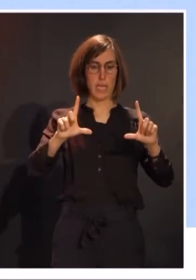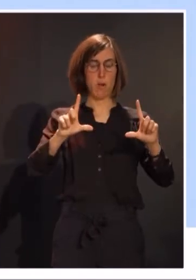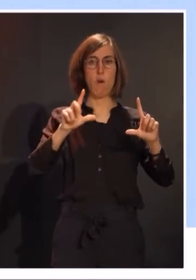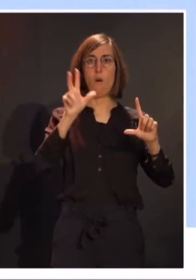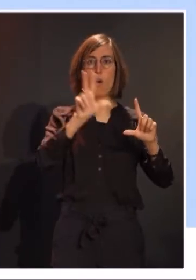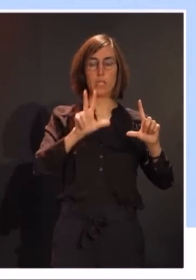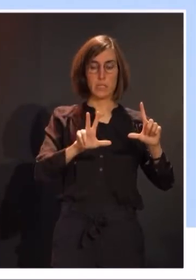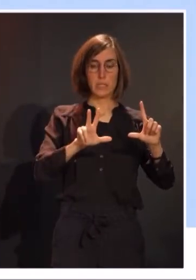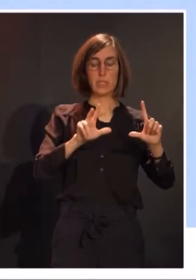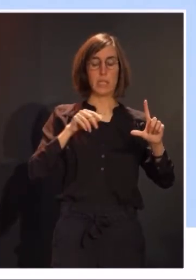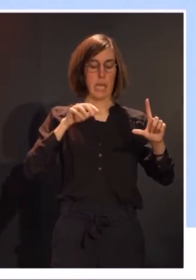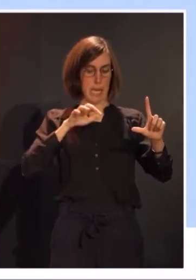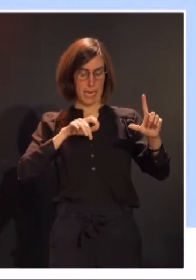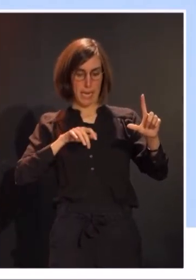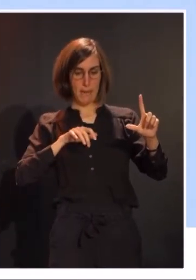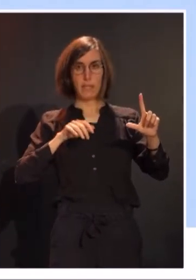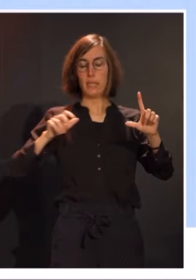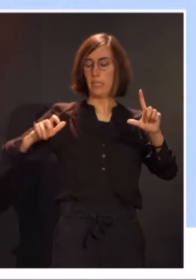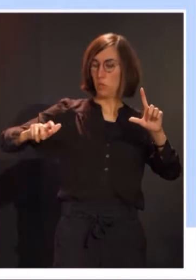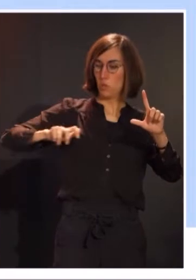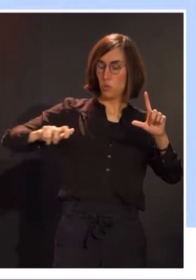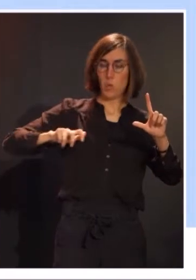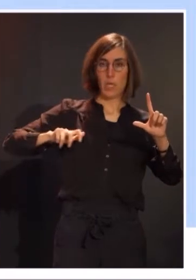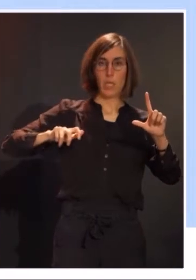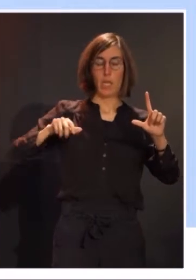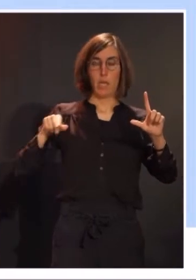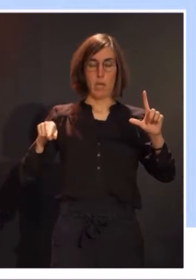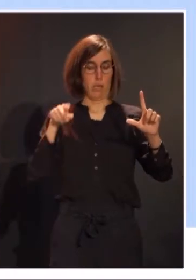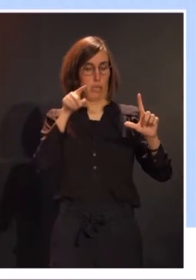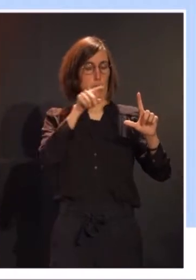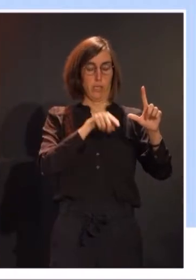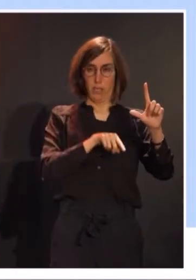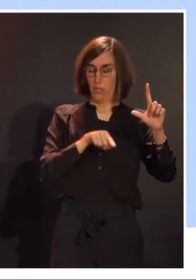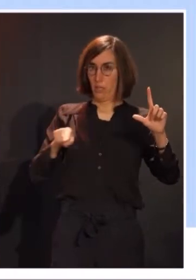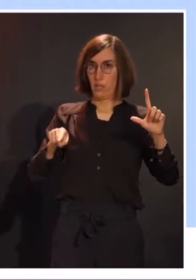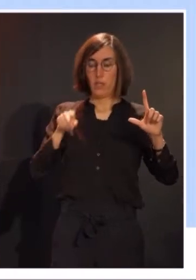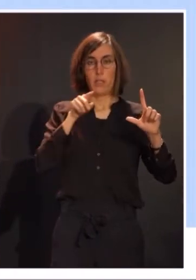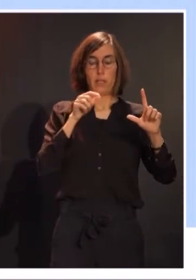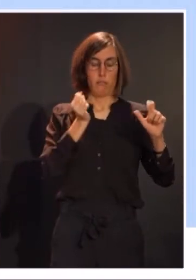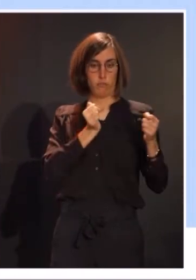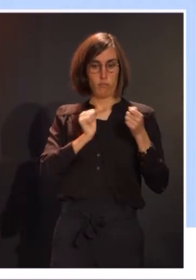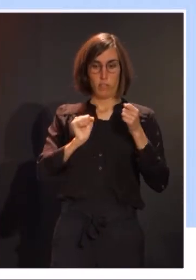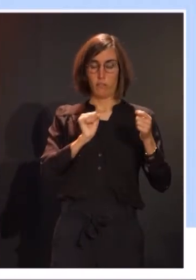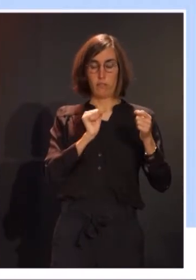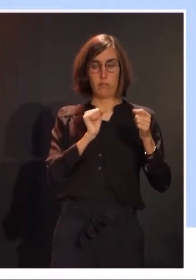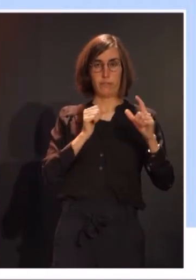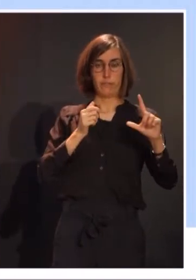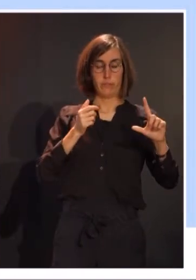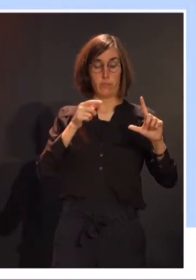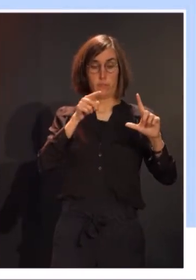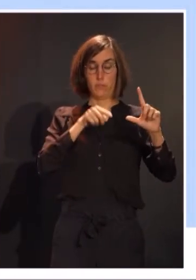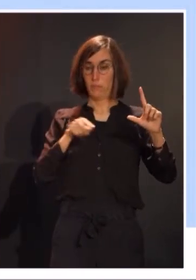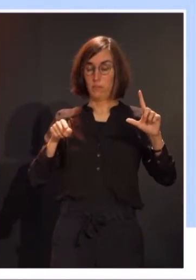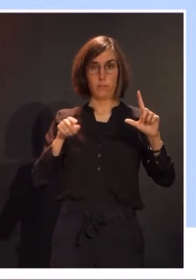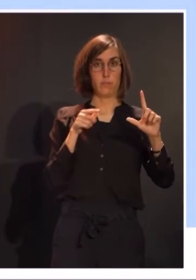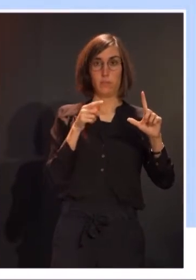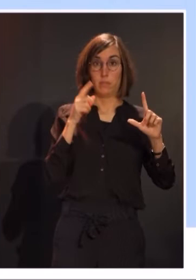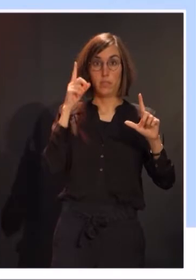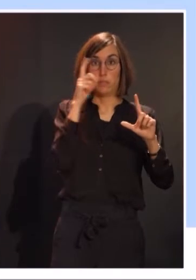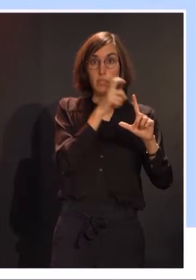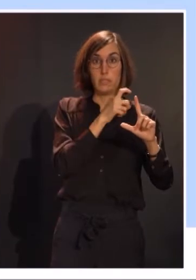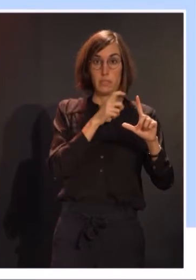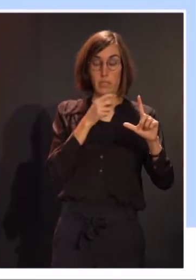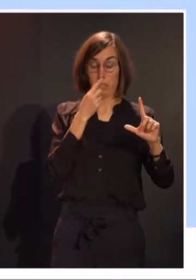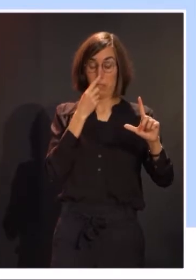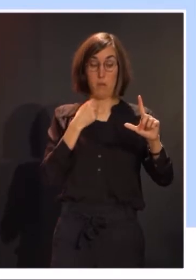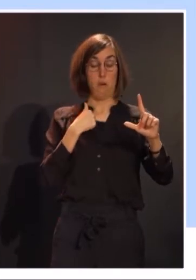souris, finalement tout ça, ça représentait une coordination, un geste qui était assez difficile à gérer pour elle. Et elle ne se sentait